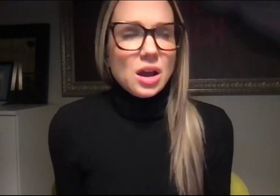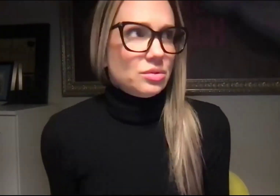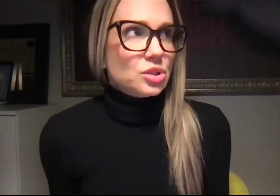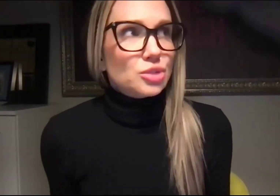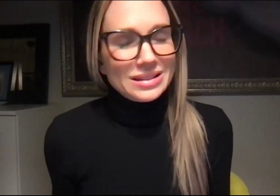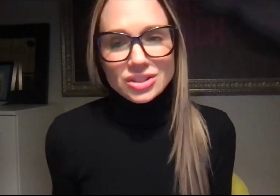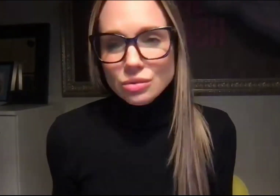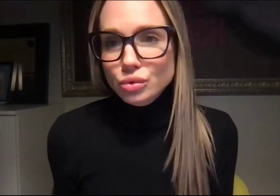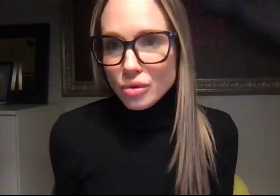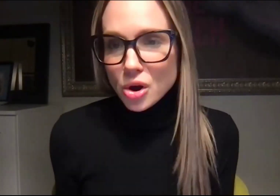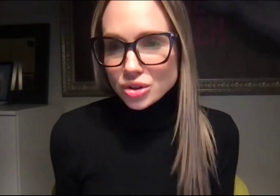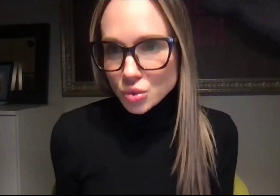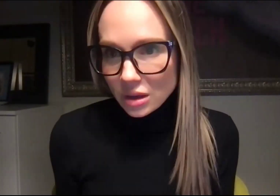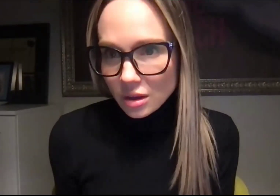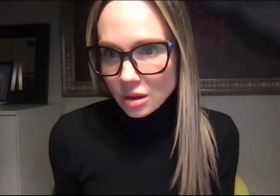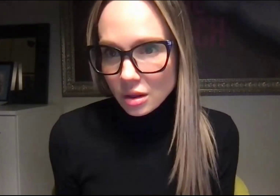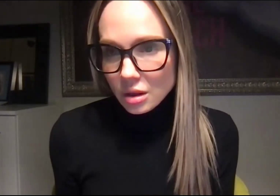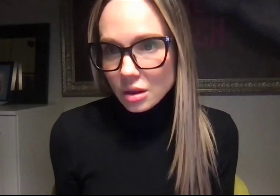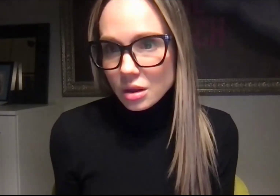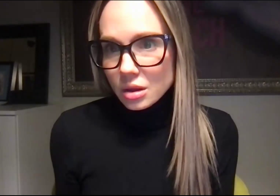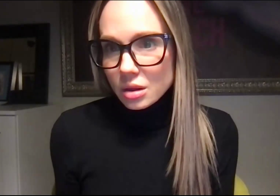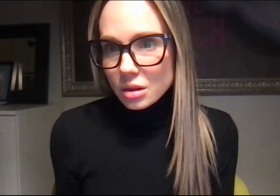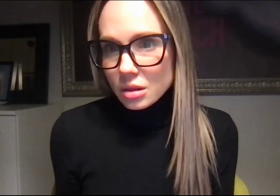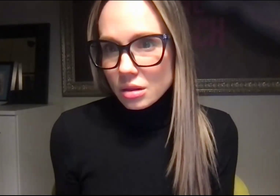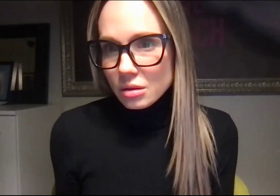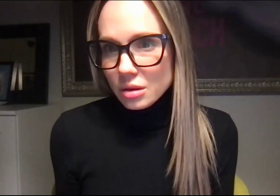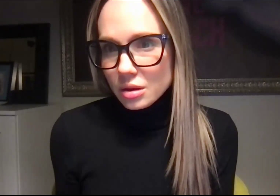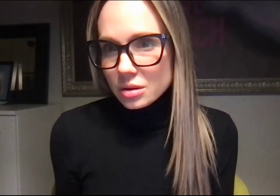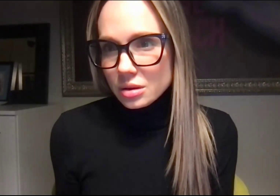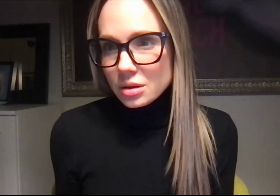une conférence, je pense que c'est au Nouveau-Brunswick.